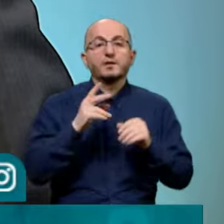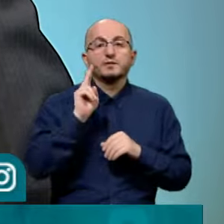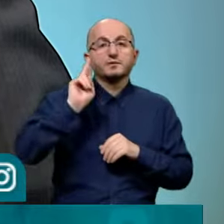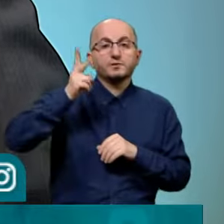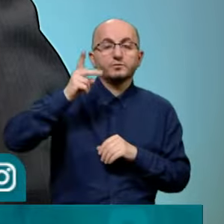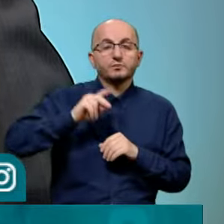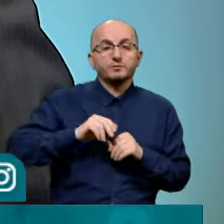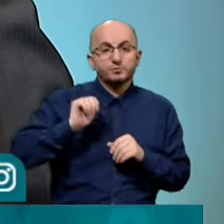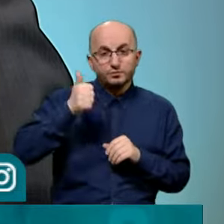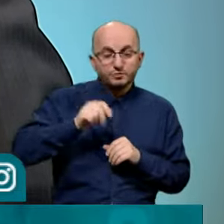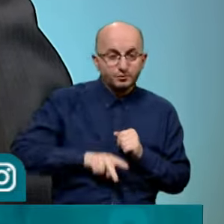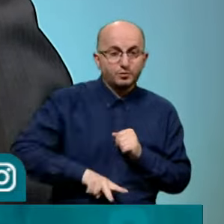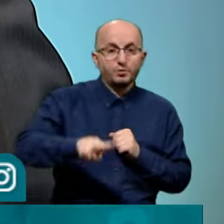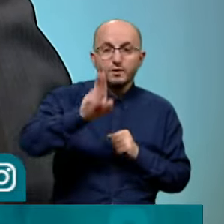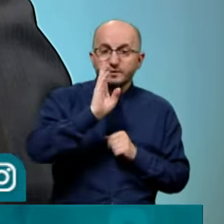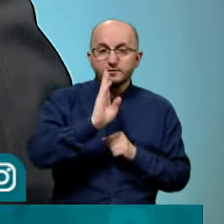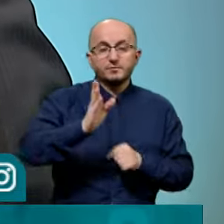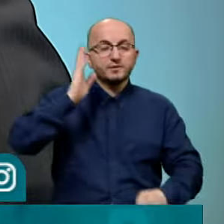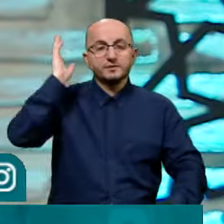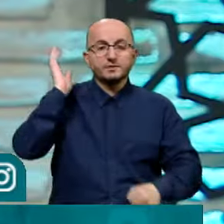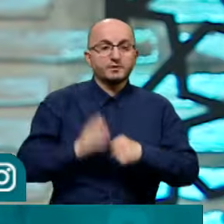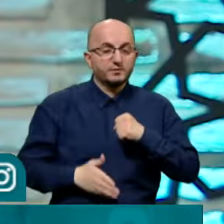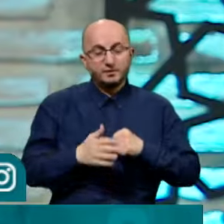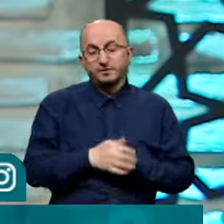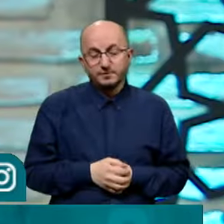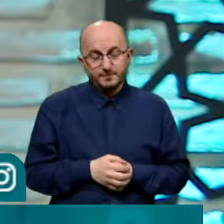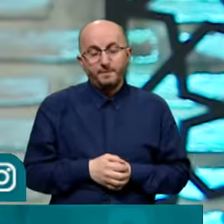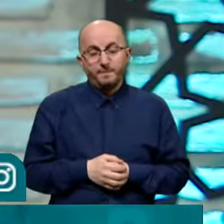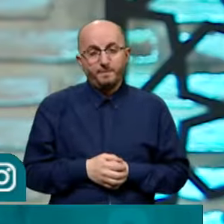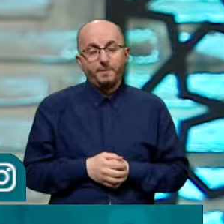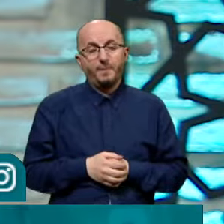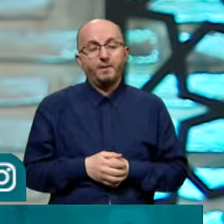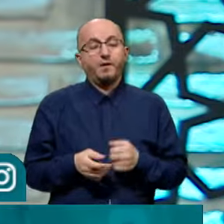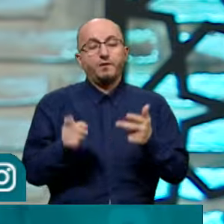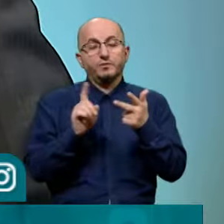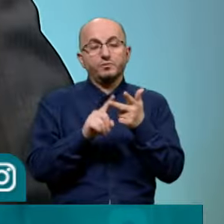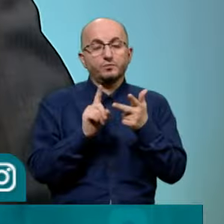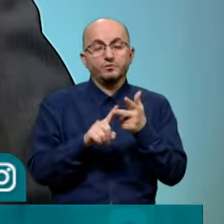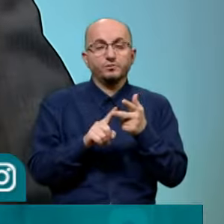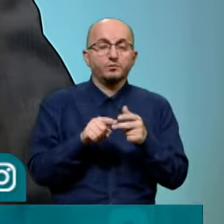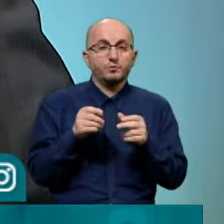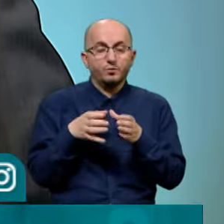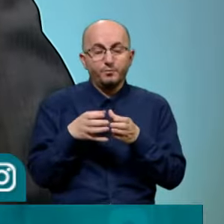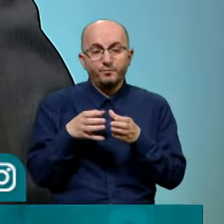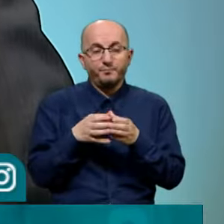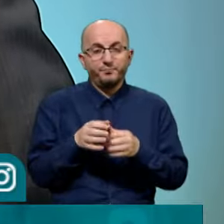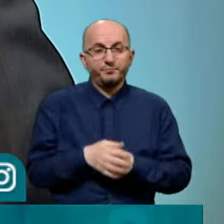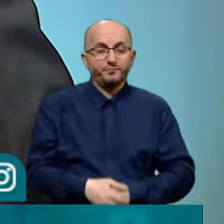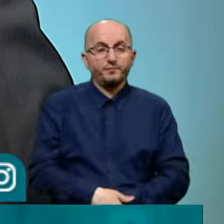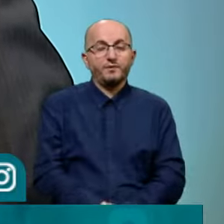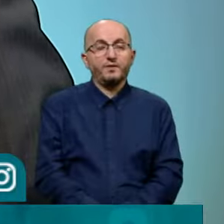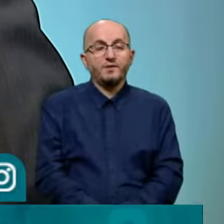yola gitmesini yasakladı. Bir de bu var. İkinci grup iki. Üçüncüsü de şu grup: La